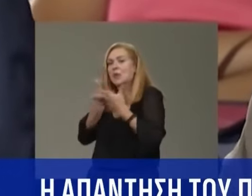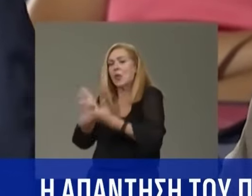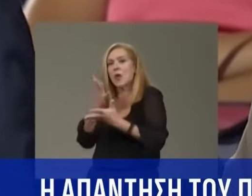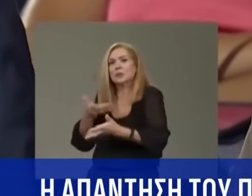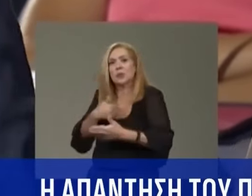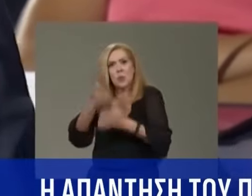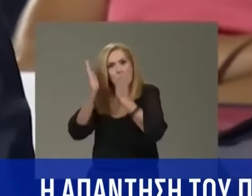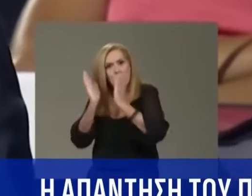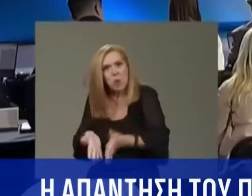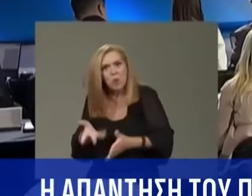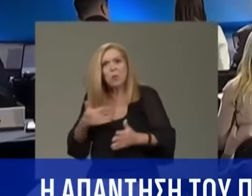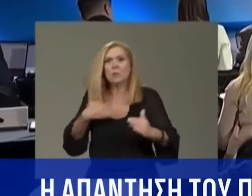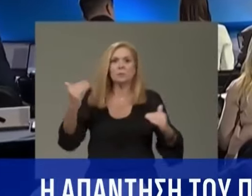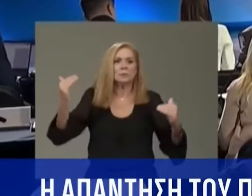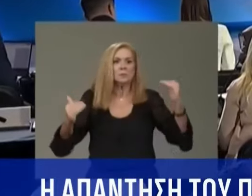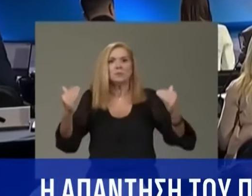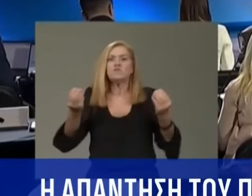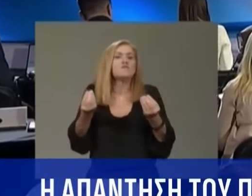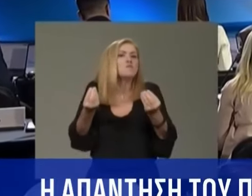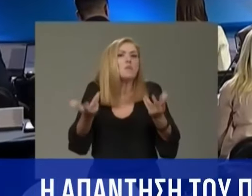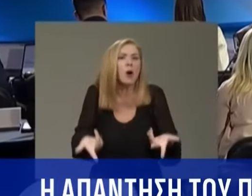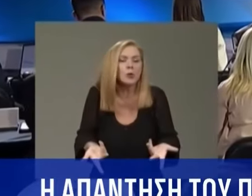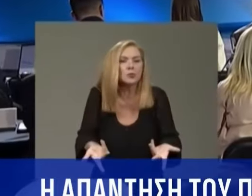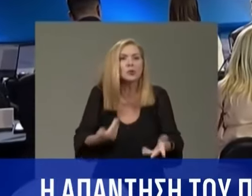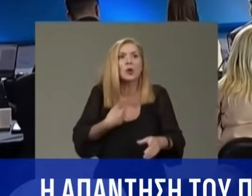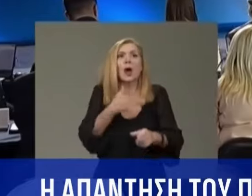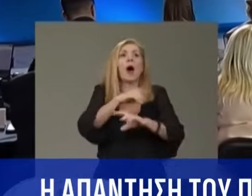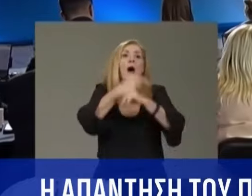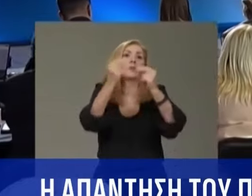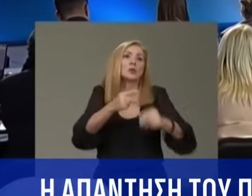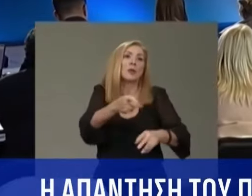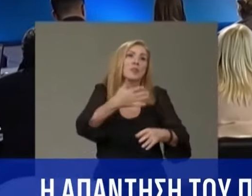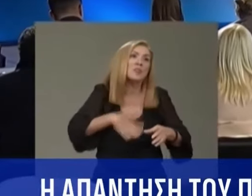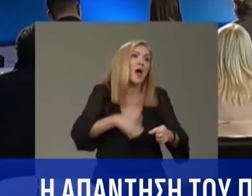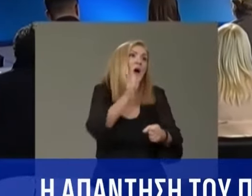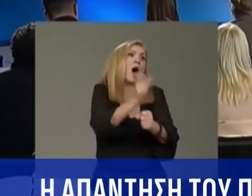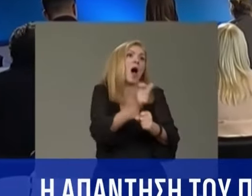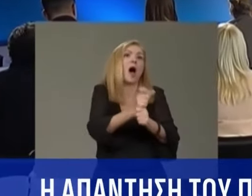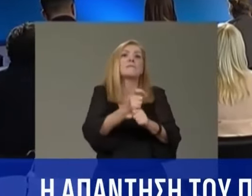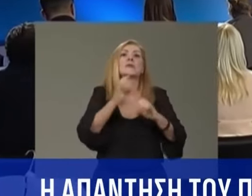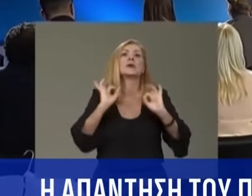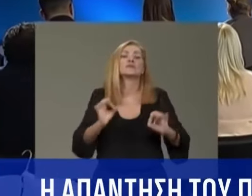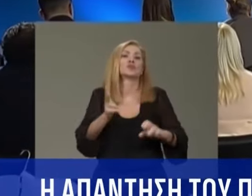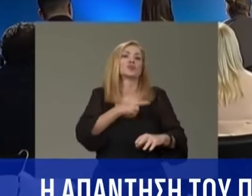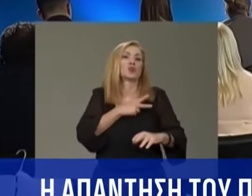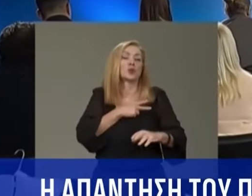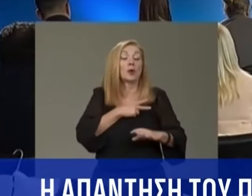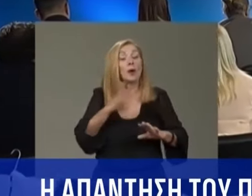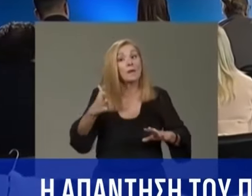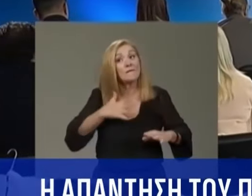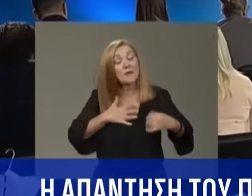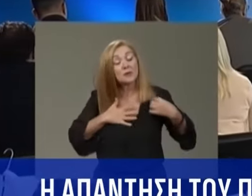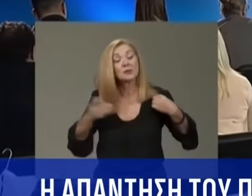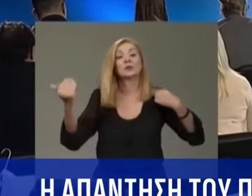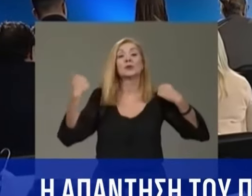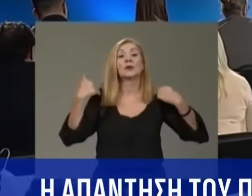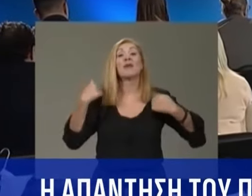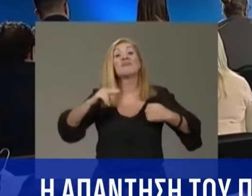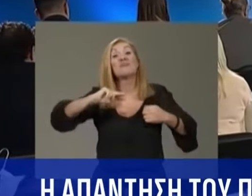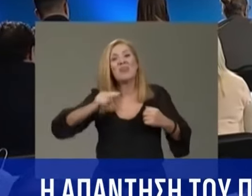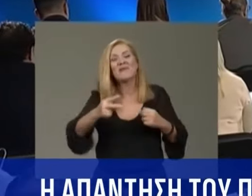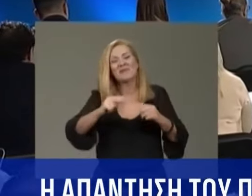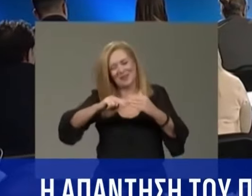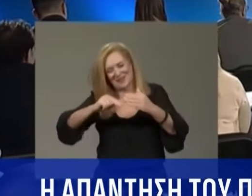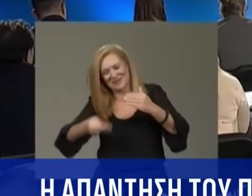υψηλά επίπεδα? Ευχαριστώ, κύριε Παπακοσταντίνου, για την ενδιαφέρουσα ερώτηση, ειδικά για το δεύτερο